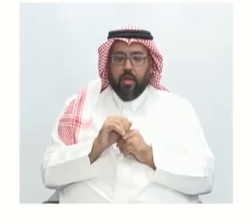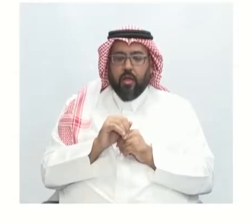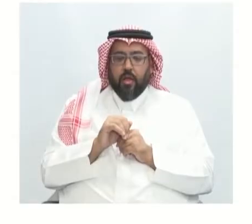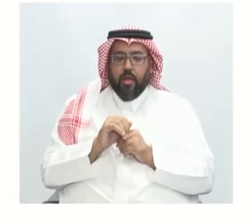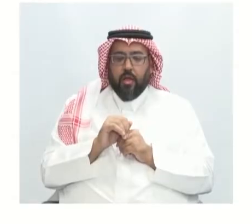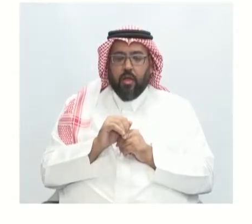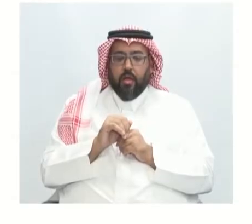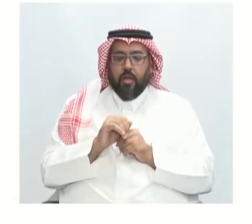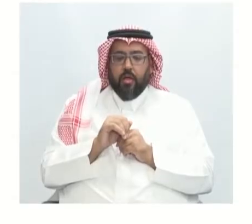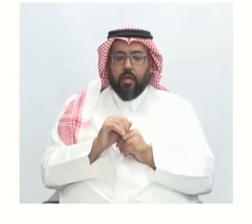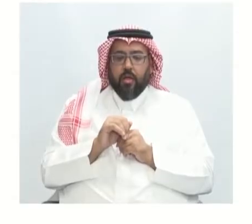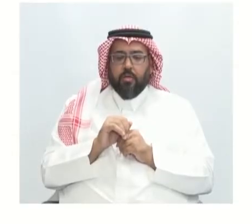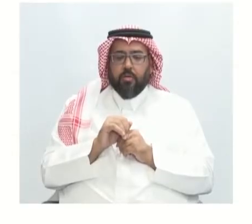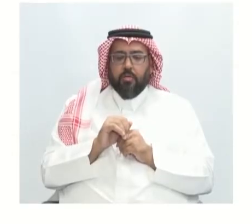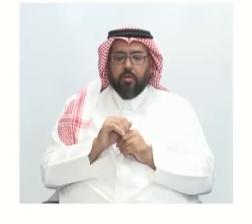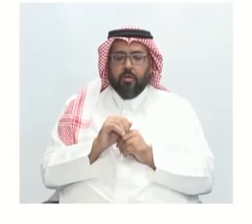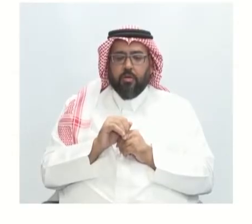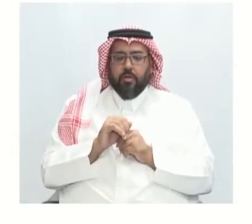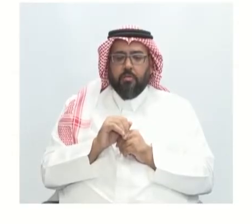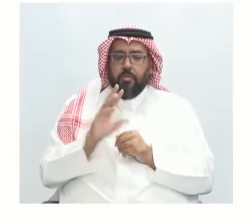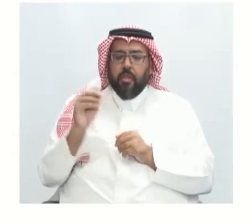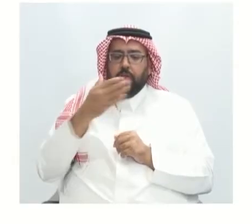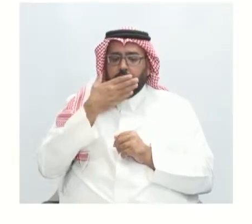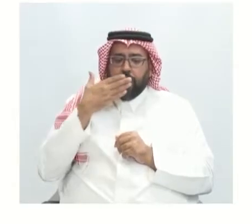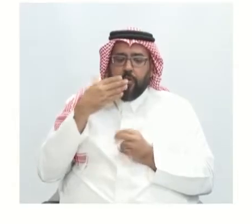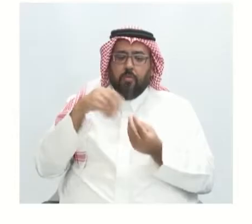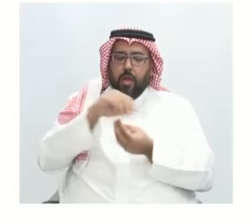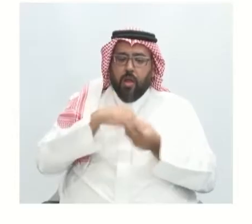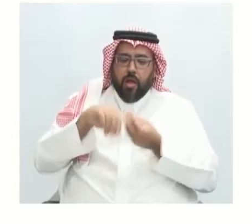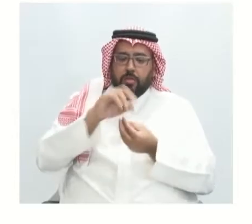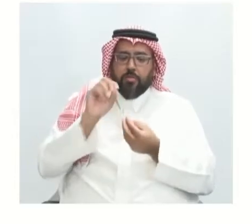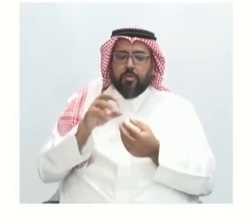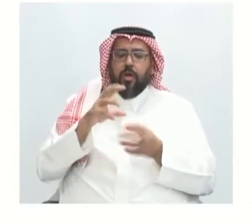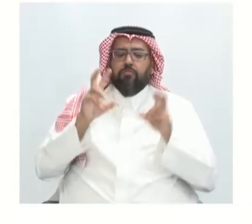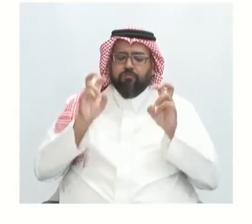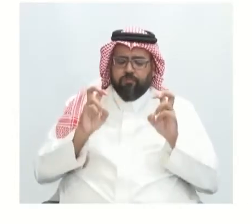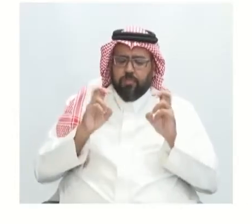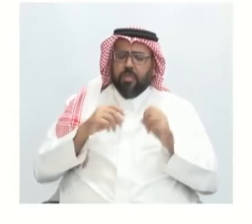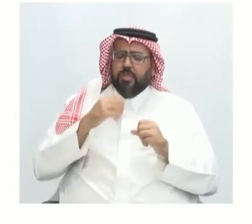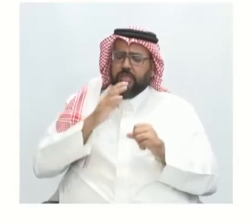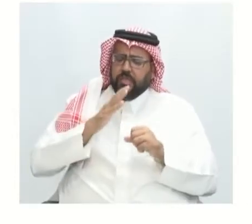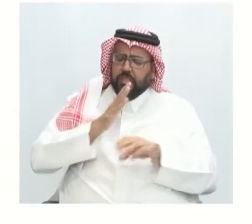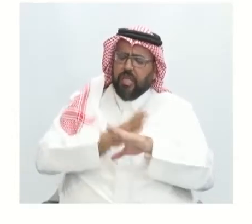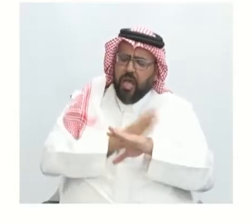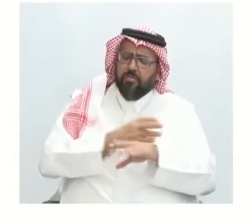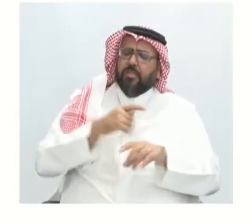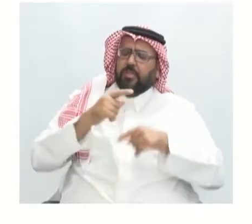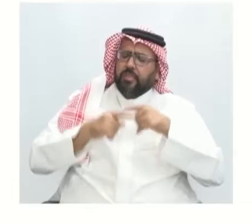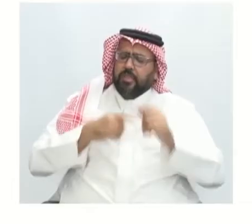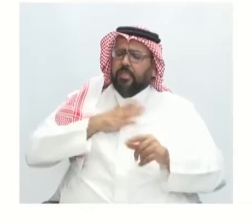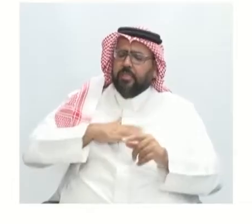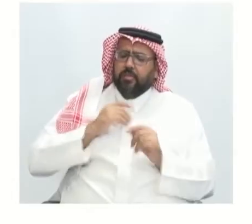ممتاز طيب النوع الثاني الصبر عن المعصيه